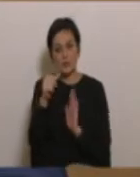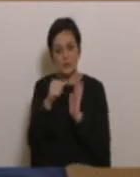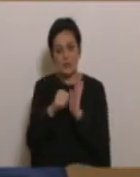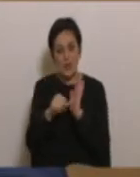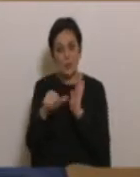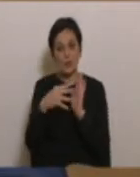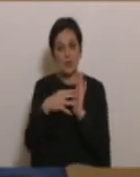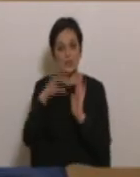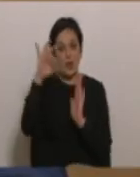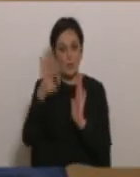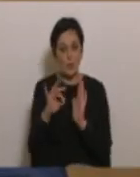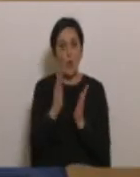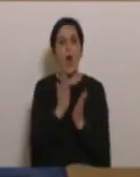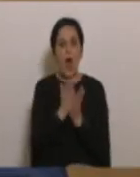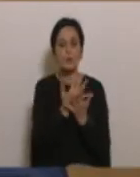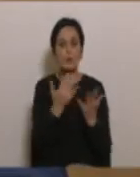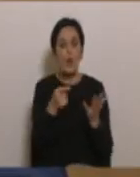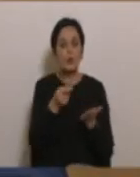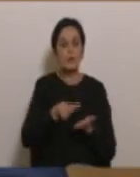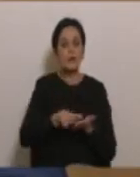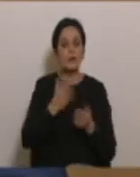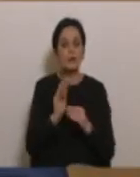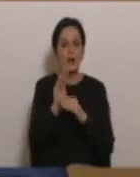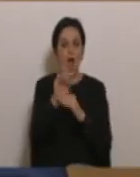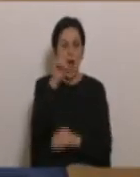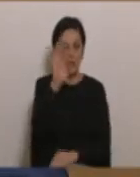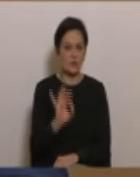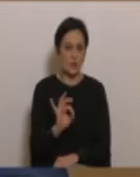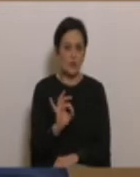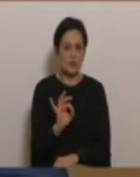69%-ამდე. Არის პროდუქტი, რომელიც გაძვირდა სადღაც 100%-ით.